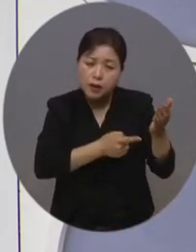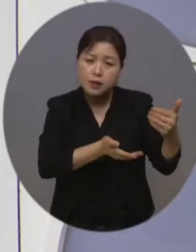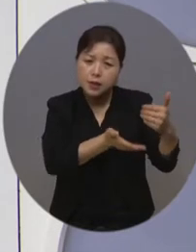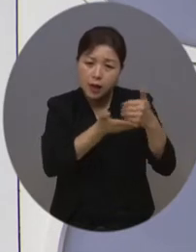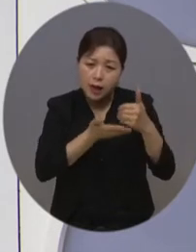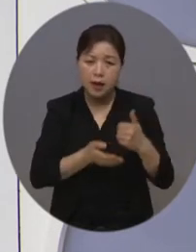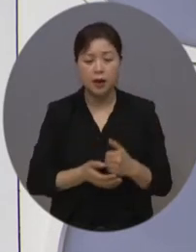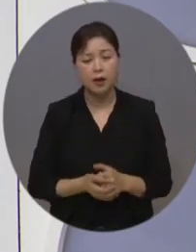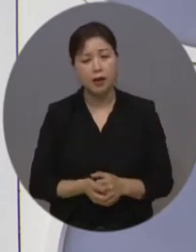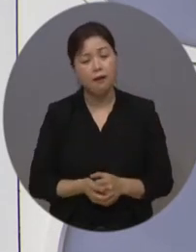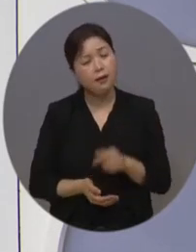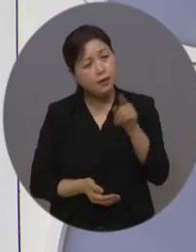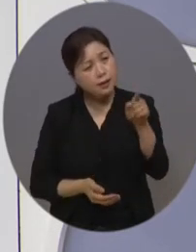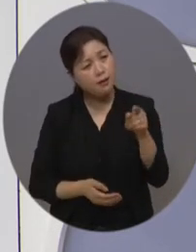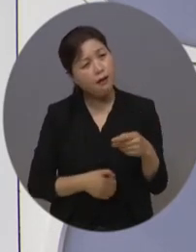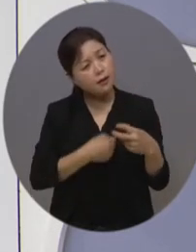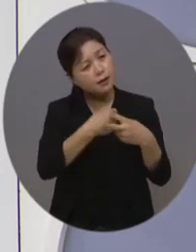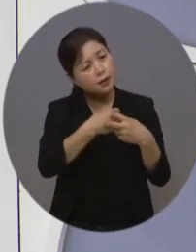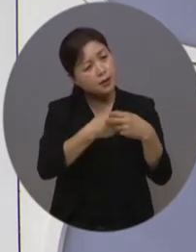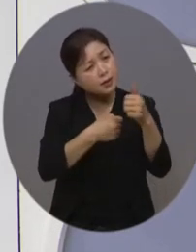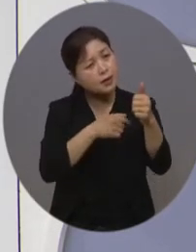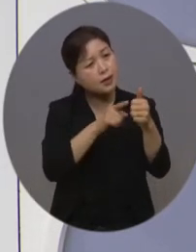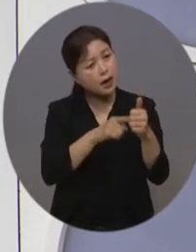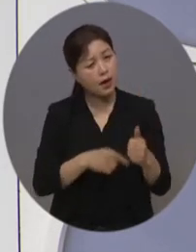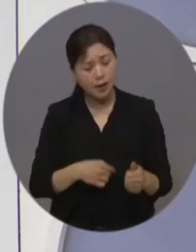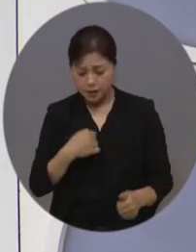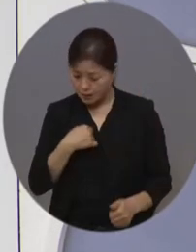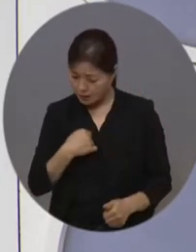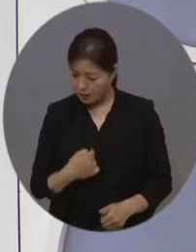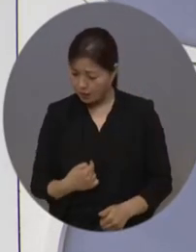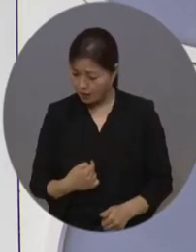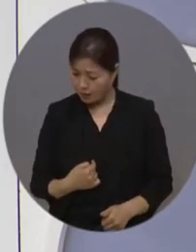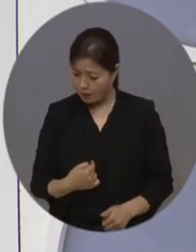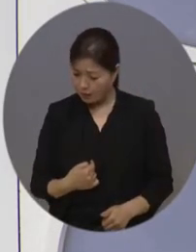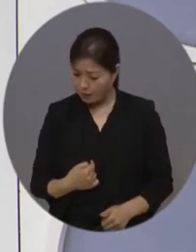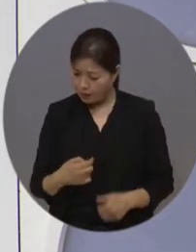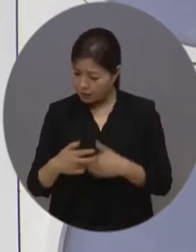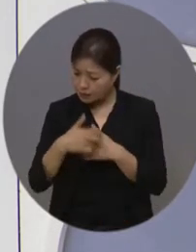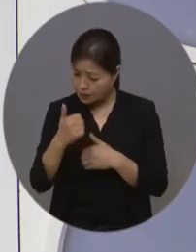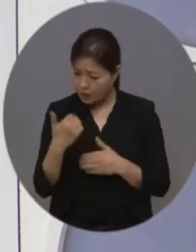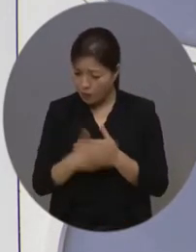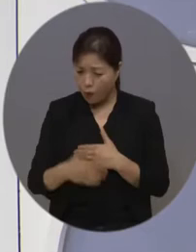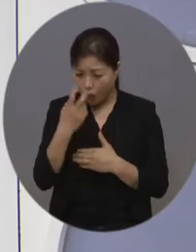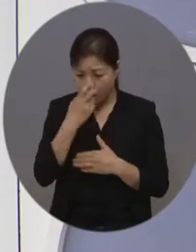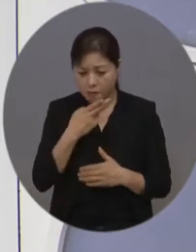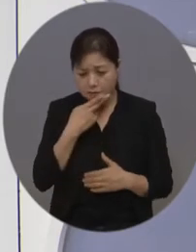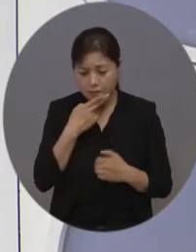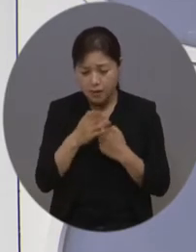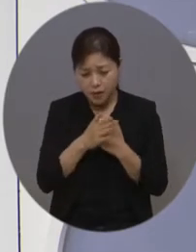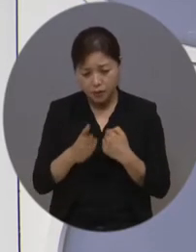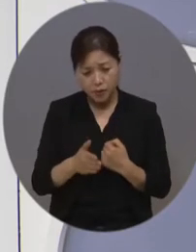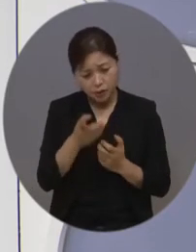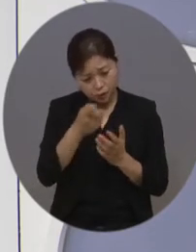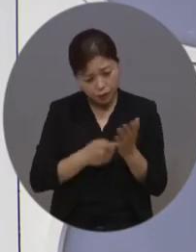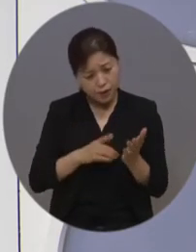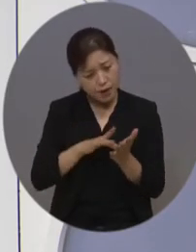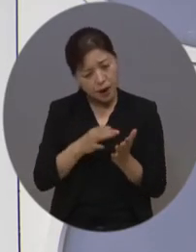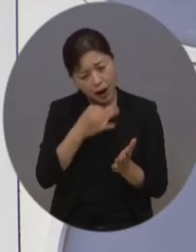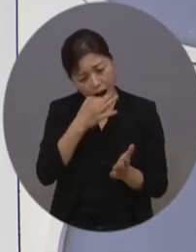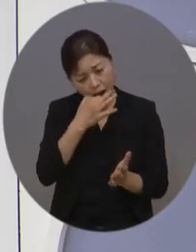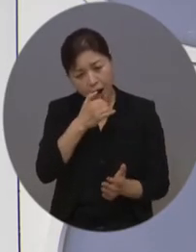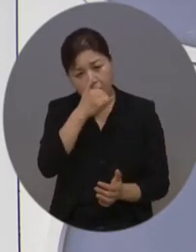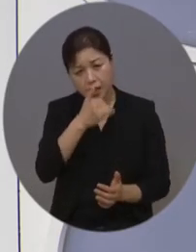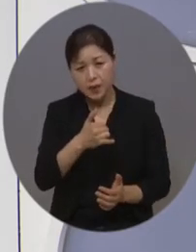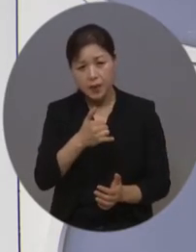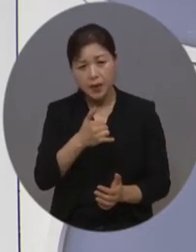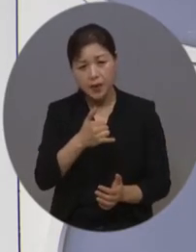한 놈이 네 몸 관리 하나 잘못해가지고 수술도 받고 약도 먹고 좀 편하게 지내보겠다. 그건